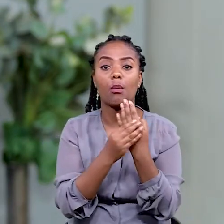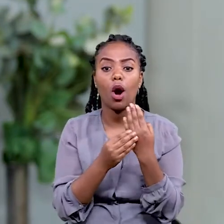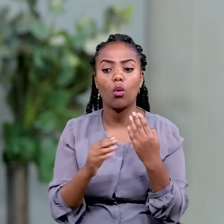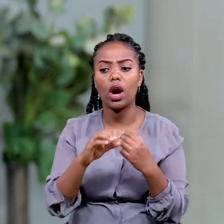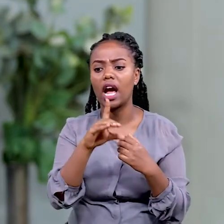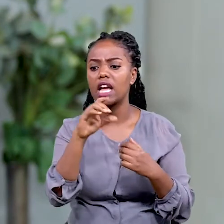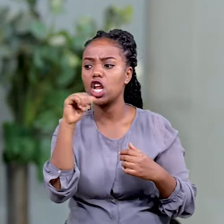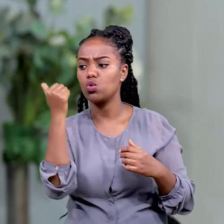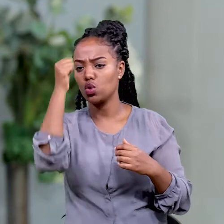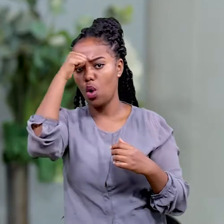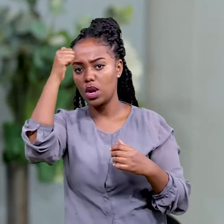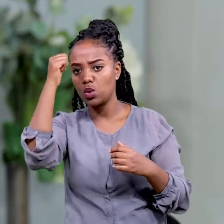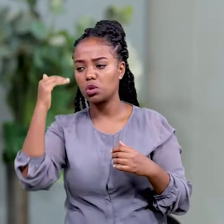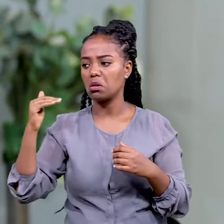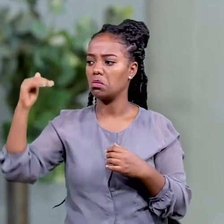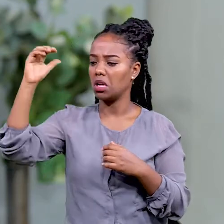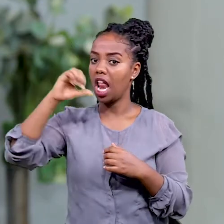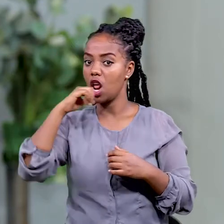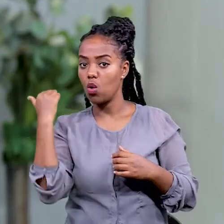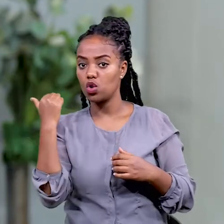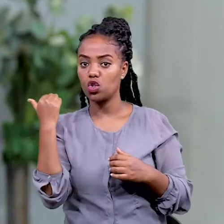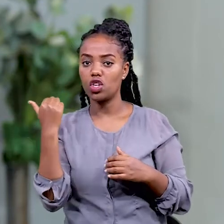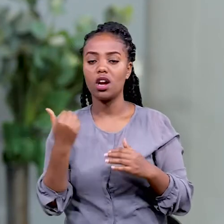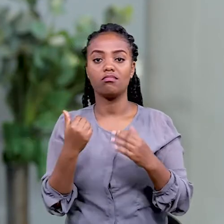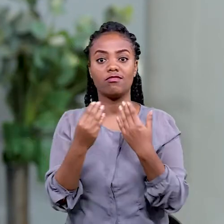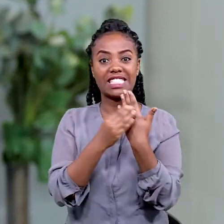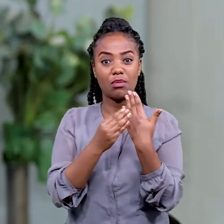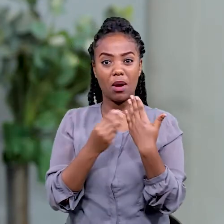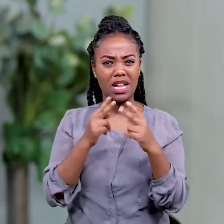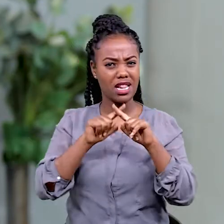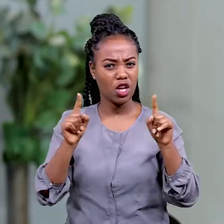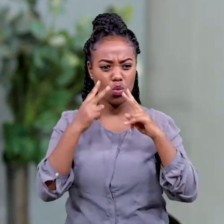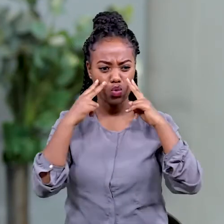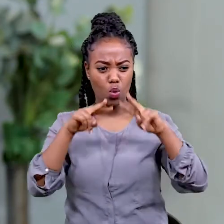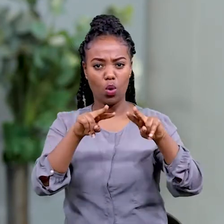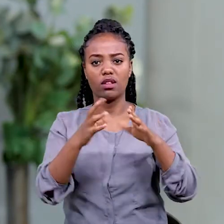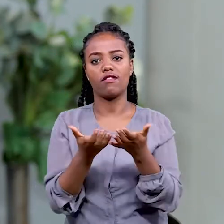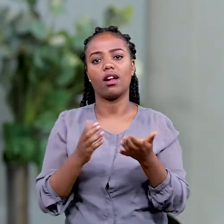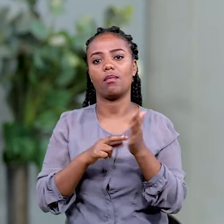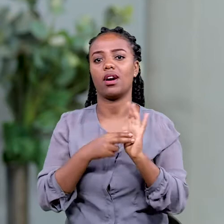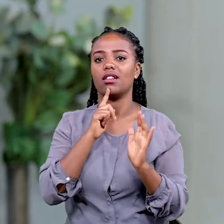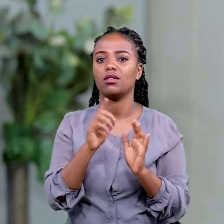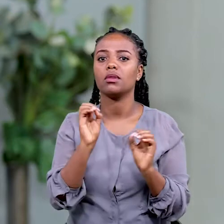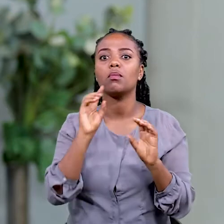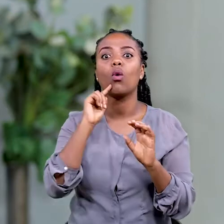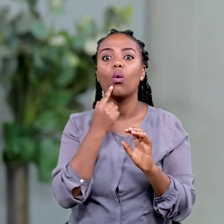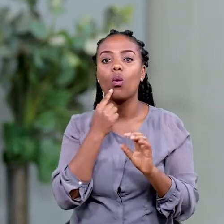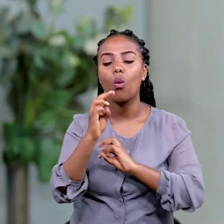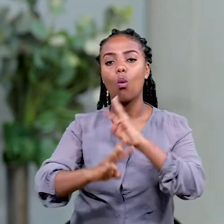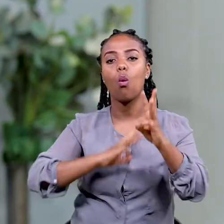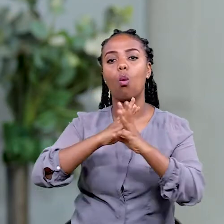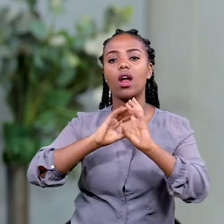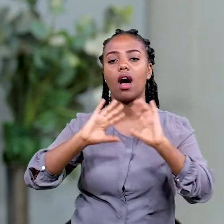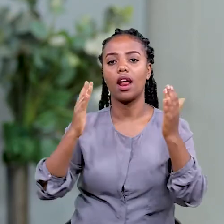ከሌሎች ሰዎች ከሌሎች ከወንዶች ከአዋቂ ከሌሎች ከወንዶች አያያዝ የተለየ ትኩረት የሚሻው ነው ማለት ነው። ምንም እንኳን ዓለም